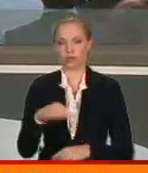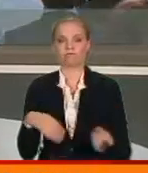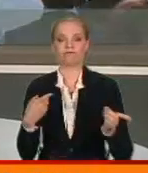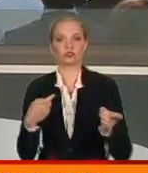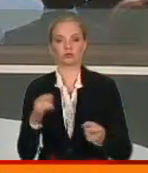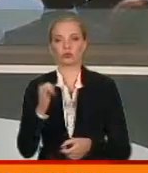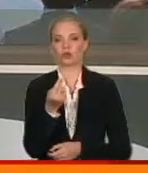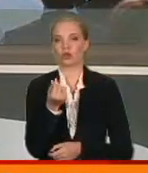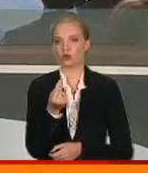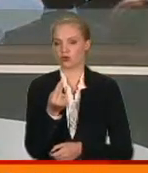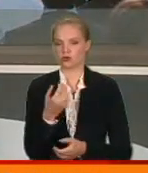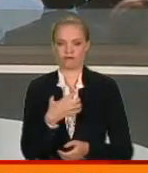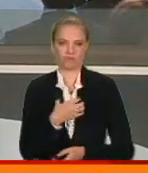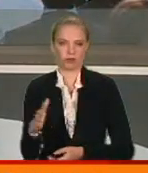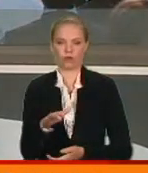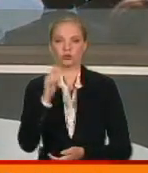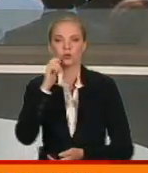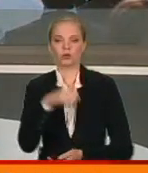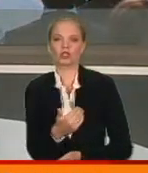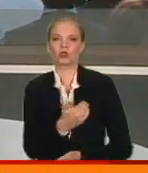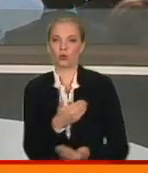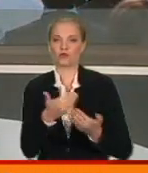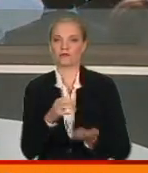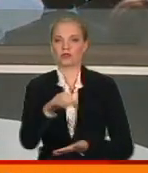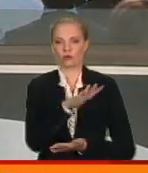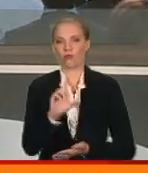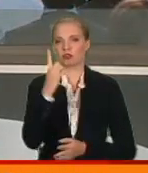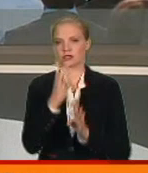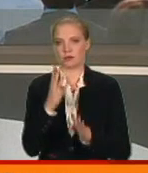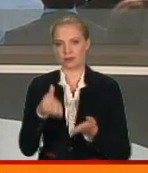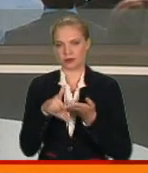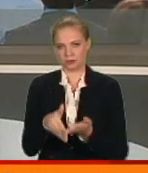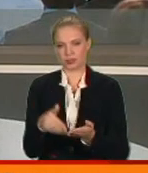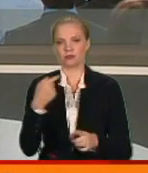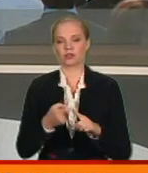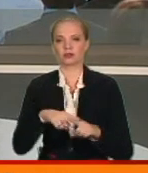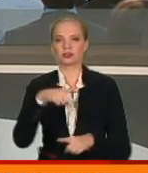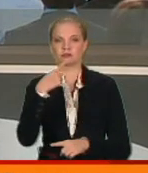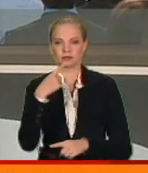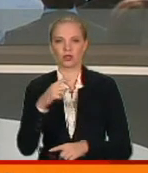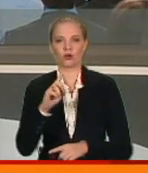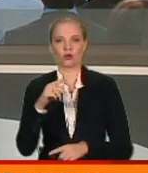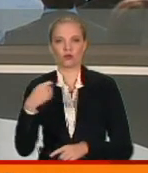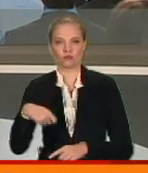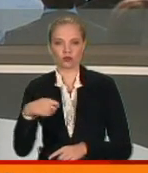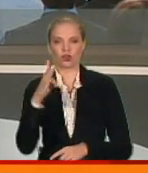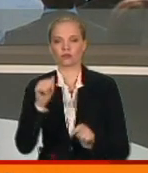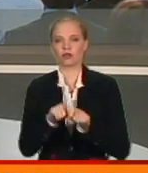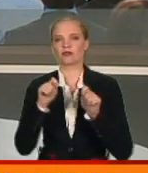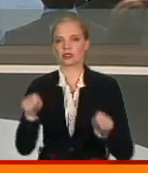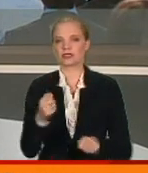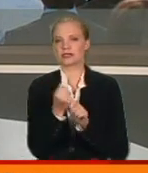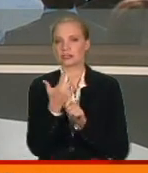зброя та Гроші не головне Україна хоче від Європи насамперед підтримки про це заявив президент Петро Порошенко на відкритті